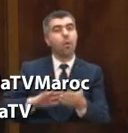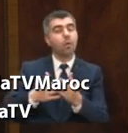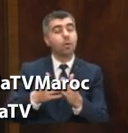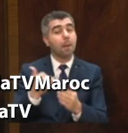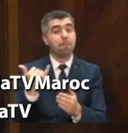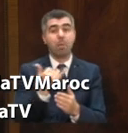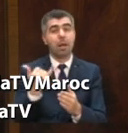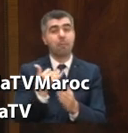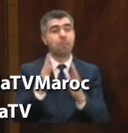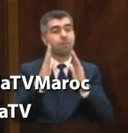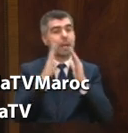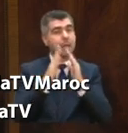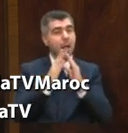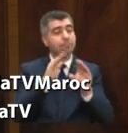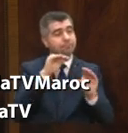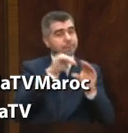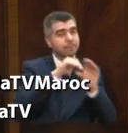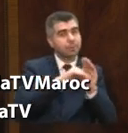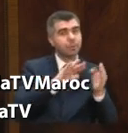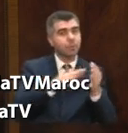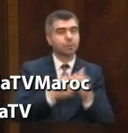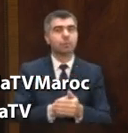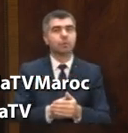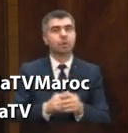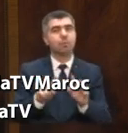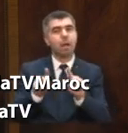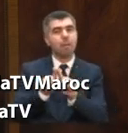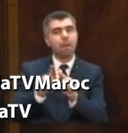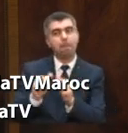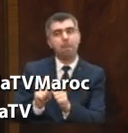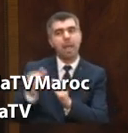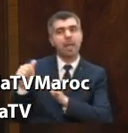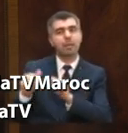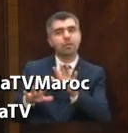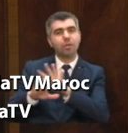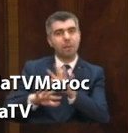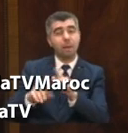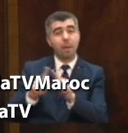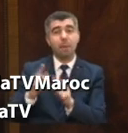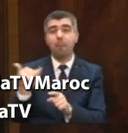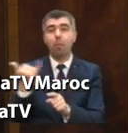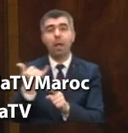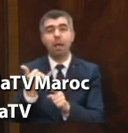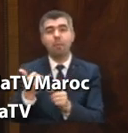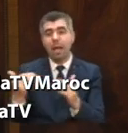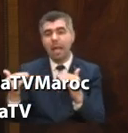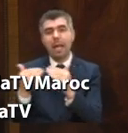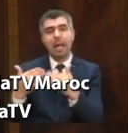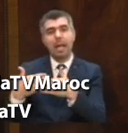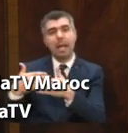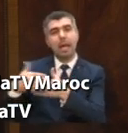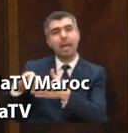الصحي والتباعد الاجتماعي، ولكن في نفس الوقت عوضناه بالتقارب العائلي وبالتماسك